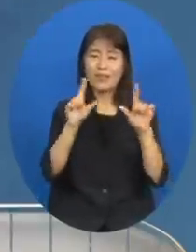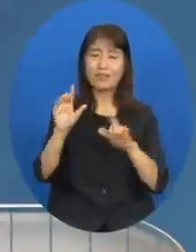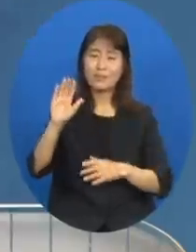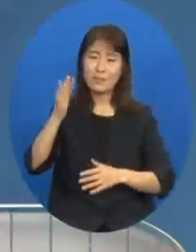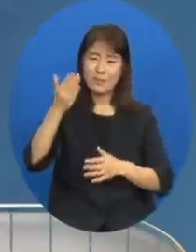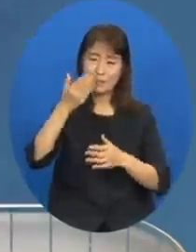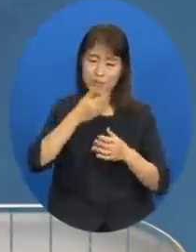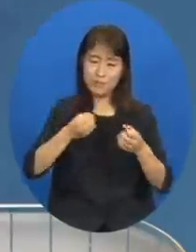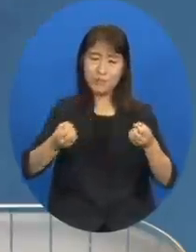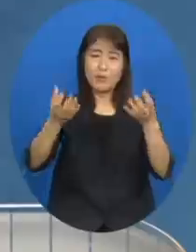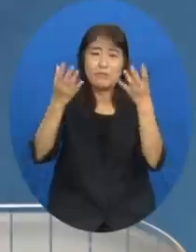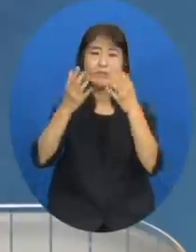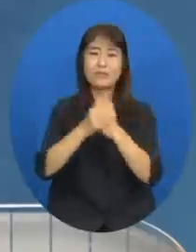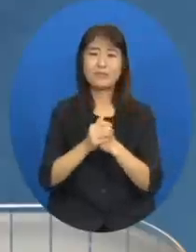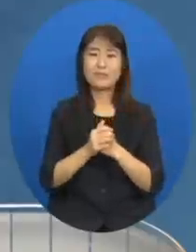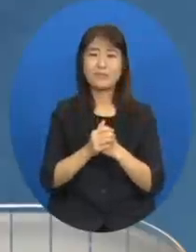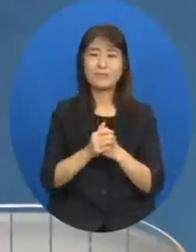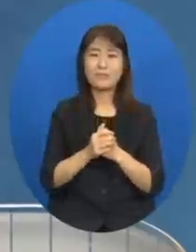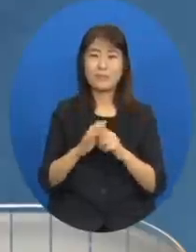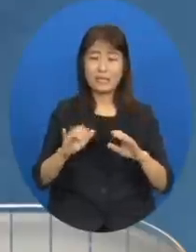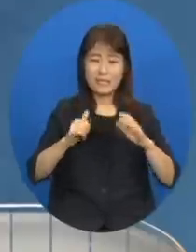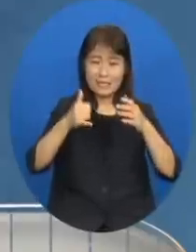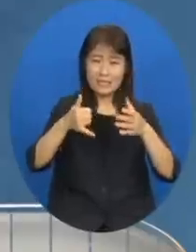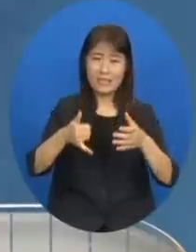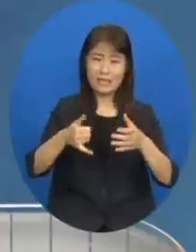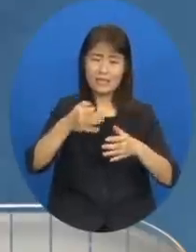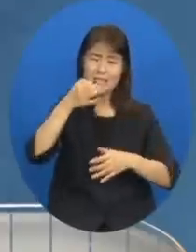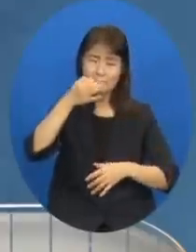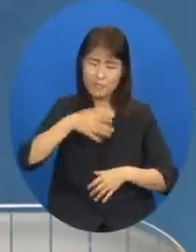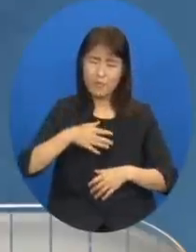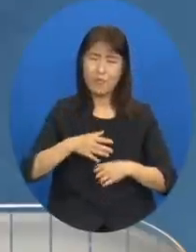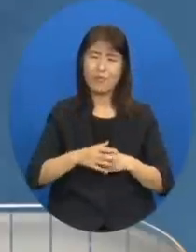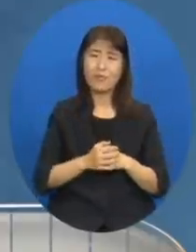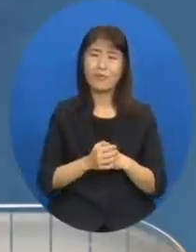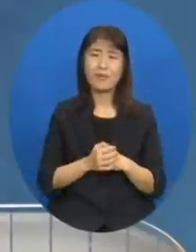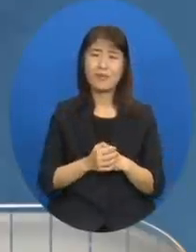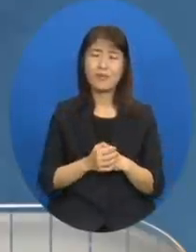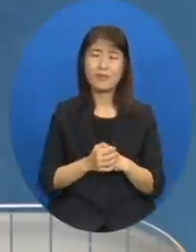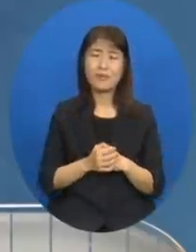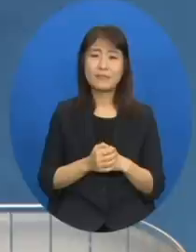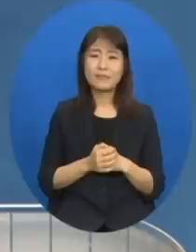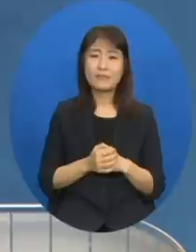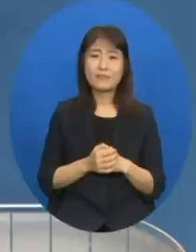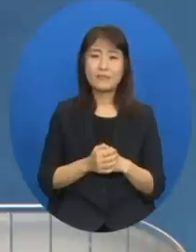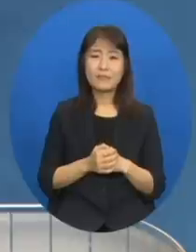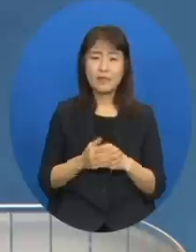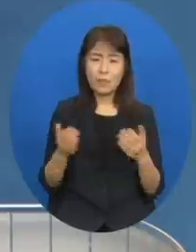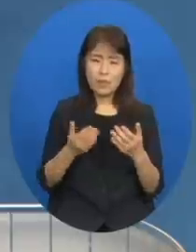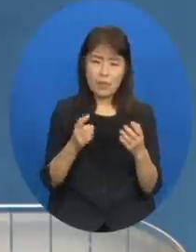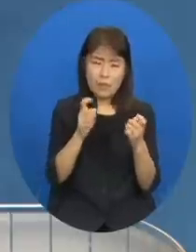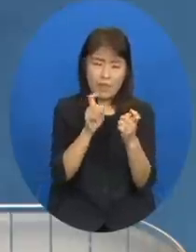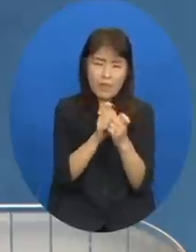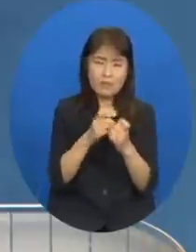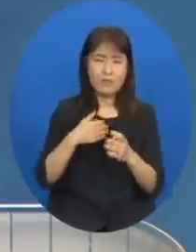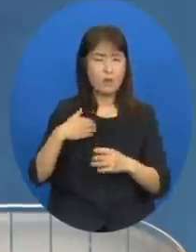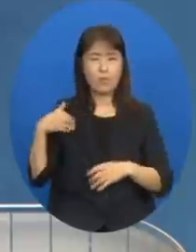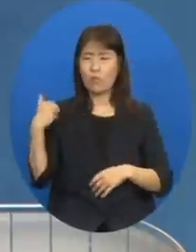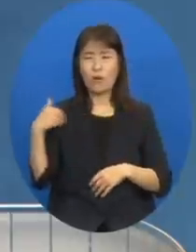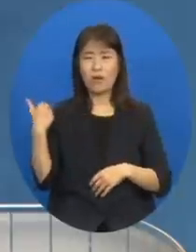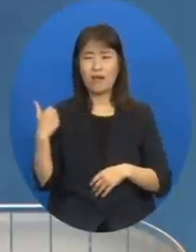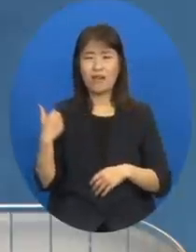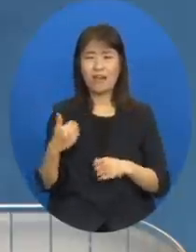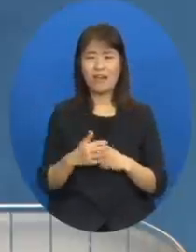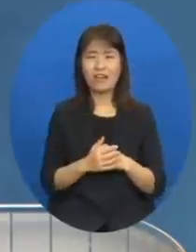축복합니다 세상이 만만치가 않잖아요 그죠 무슨 일이 어디서 벌어질지 모르는 상황 속에